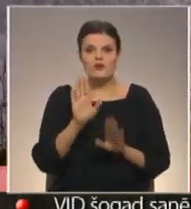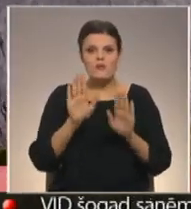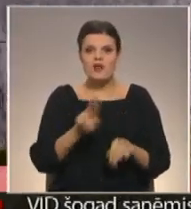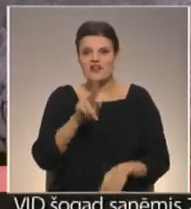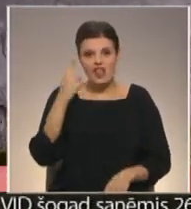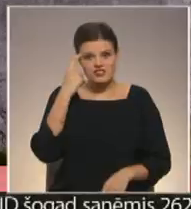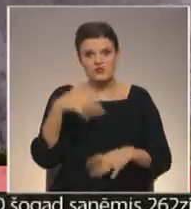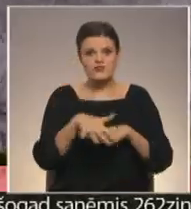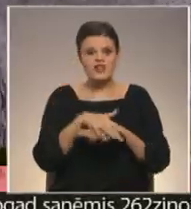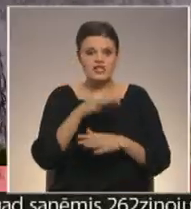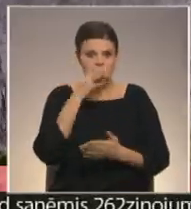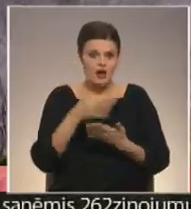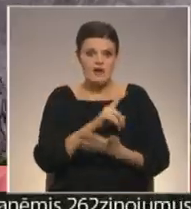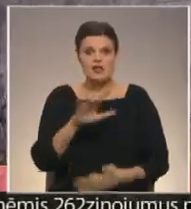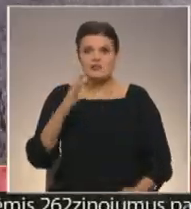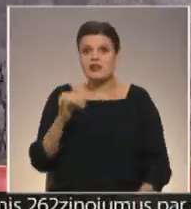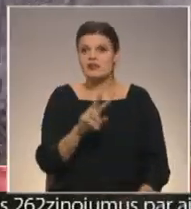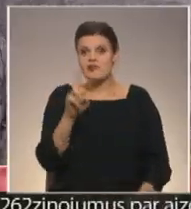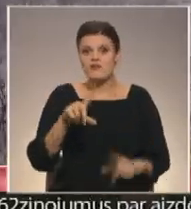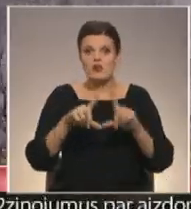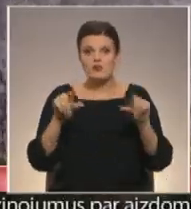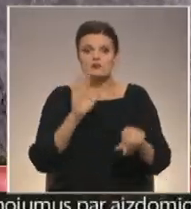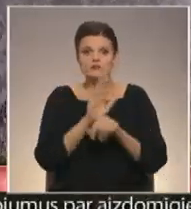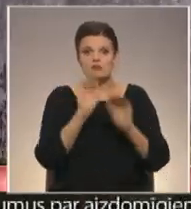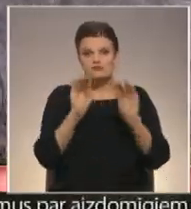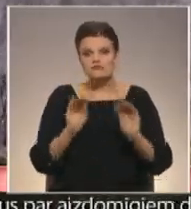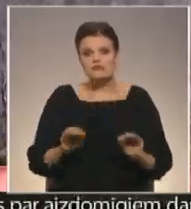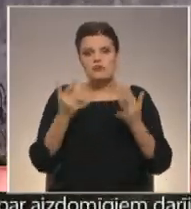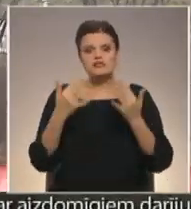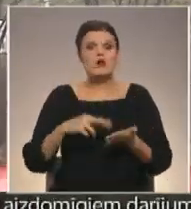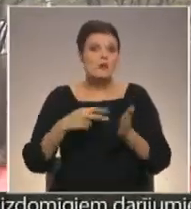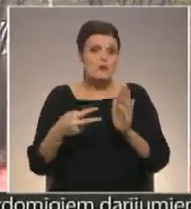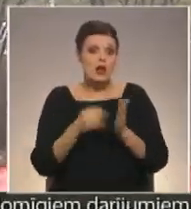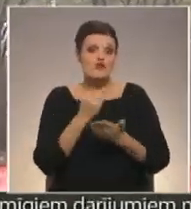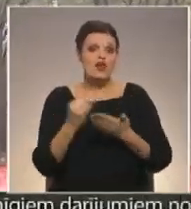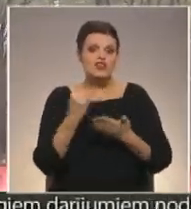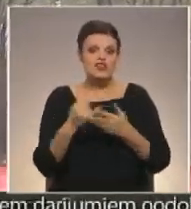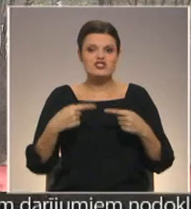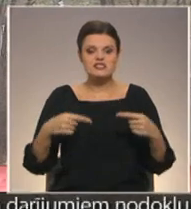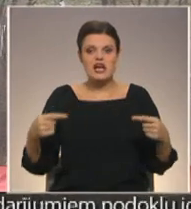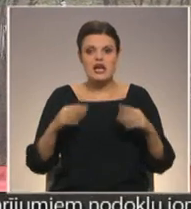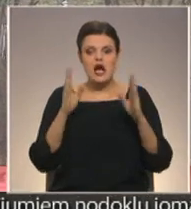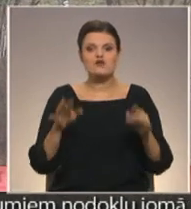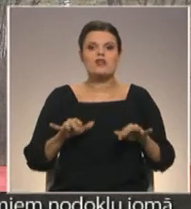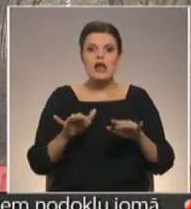vides pārvaldei. Līdz 5. janvārim uzņēmumam uzdots izstrādāt arī pasākumu plānu attīrīšanas iekārtu